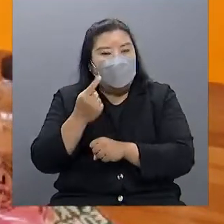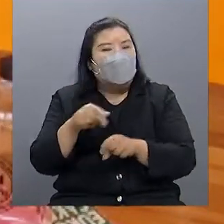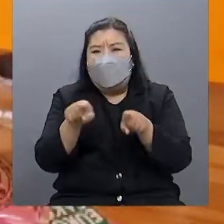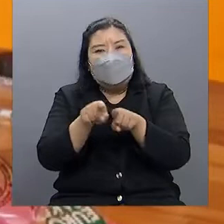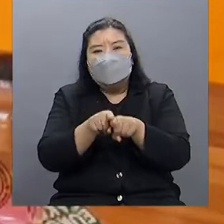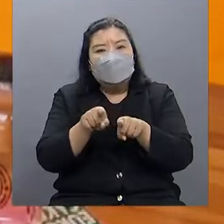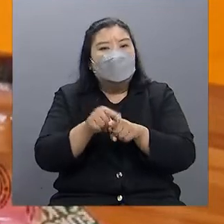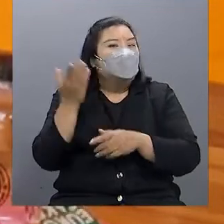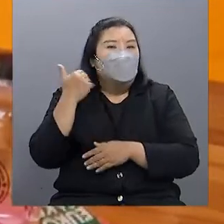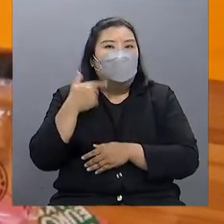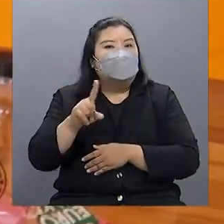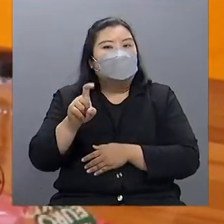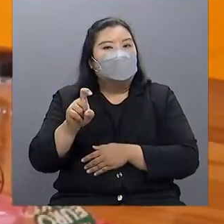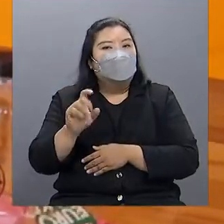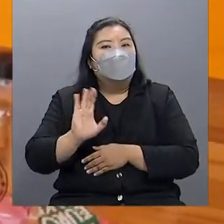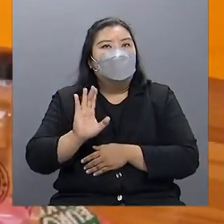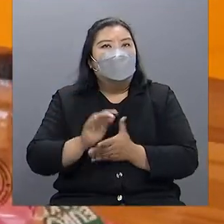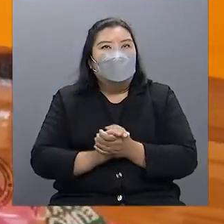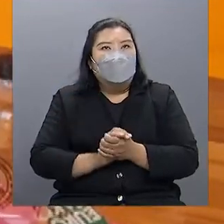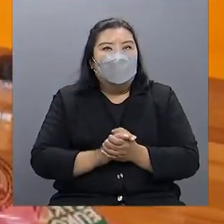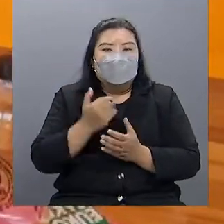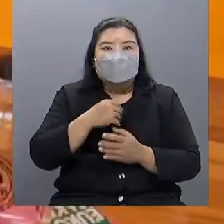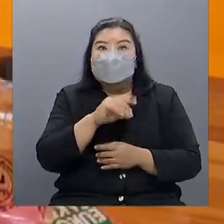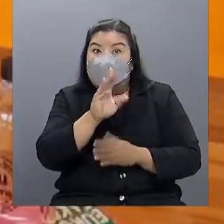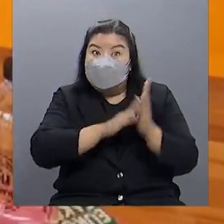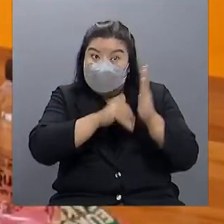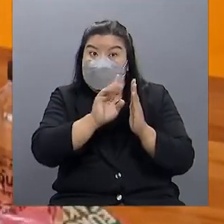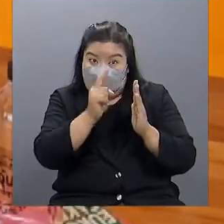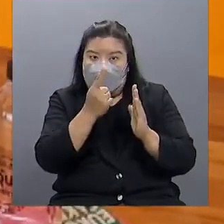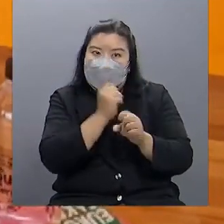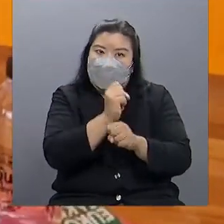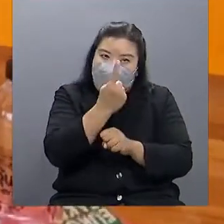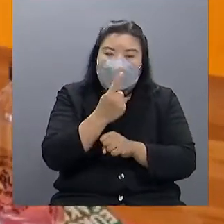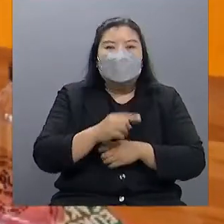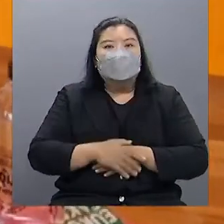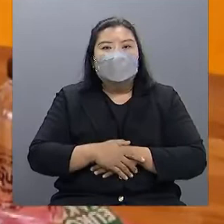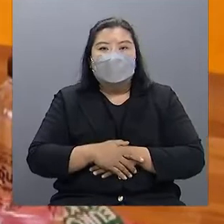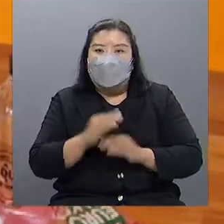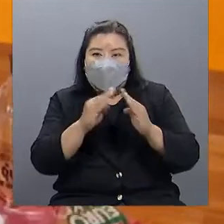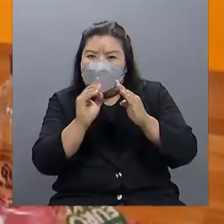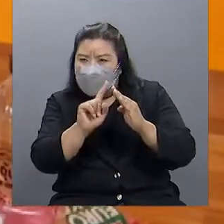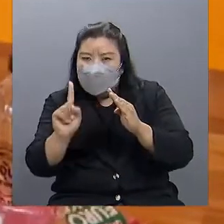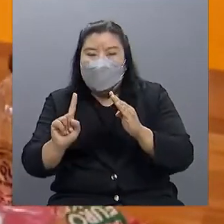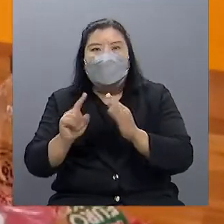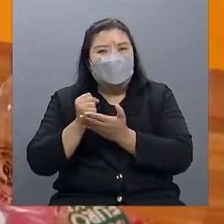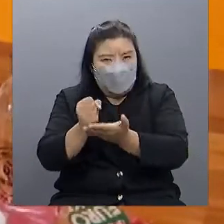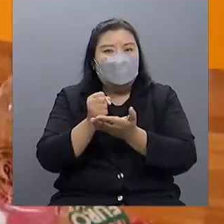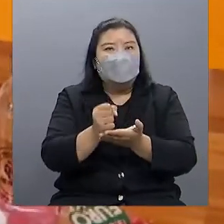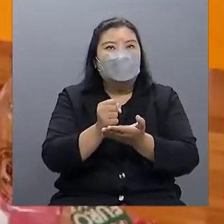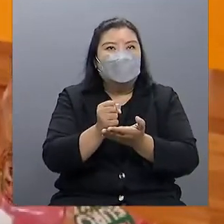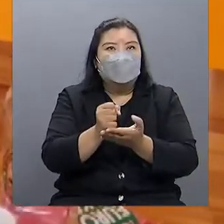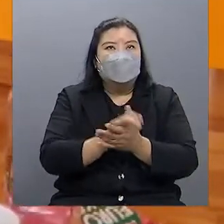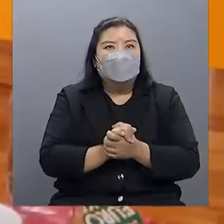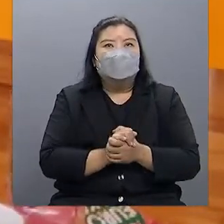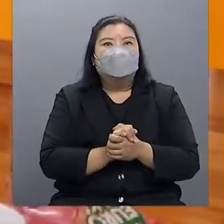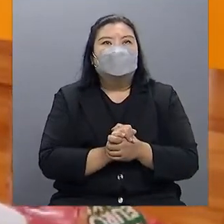าเดิมอีกตรงไหนเรียบร้อยทาสีใหม่ให้เลยซ่อมใหม่ทุกอย่างดูแลให้เรียบร้อยนี่ก็ในเรื่องด้านวัตถุแต่ในเรื่